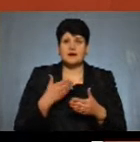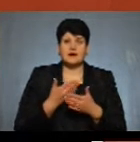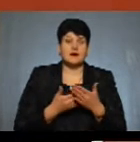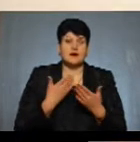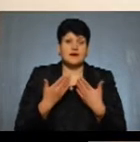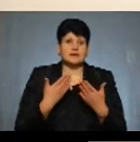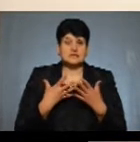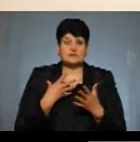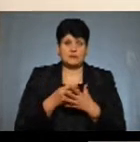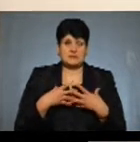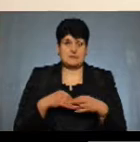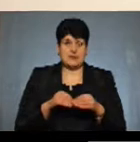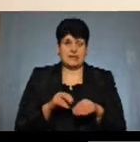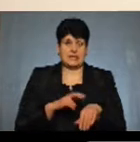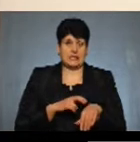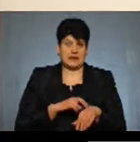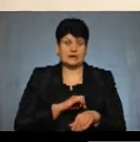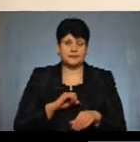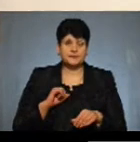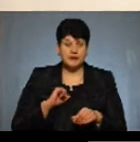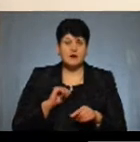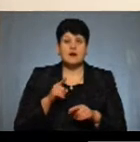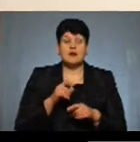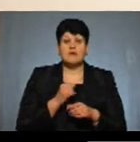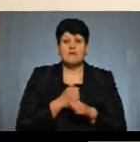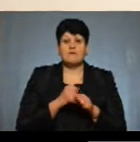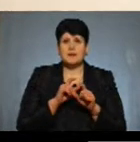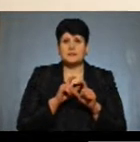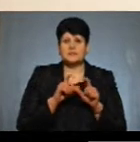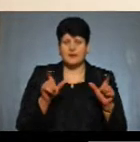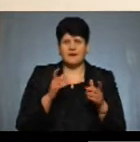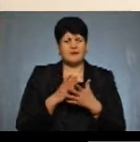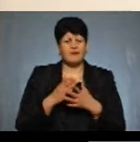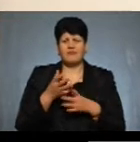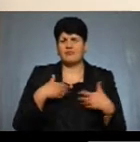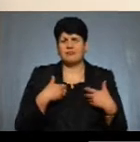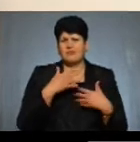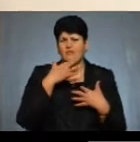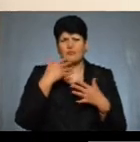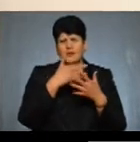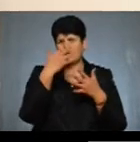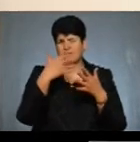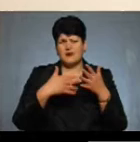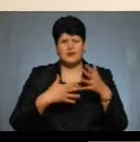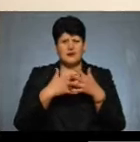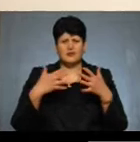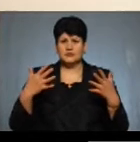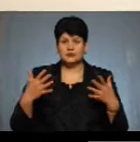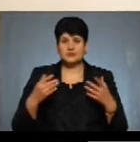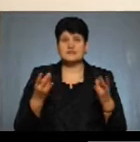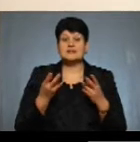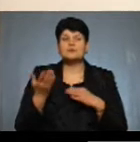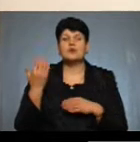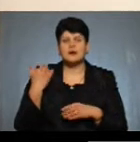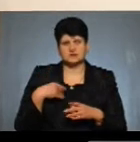сімейним лікарем. Однозначно, тому що, звичайно, в аптечній мережі вітамінів є багато. І, скоріше всього, вітаміни, мабуть, треба було